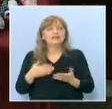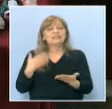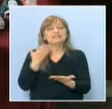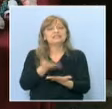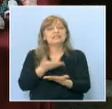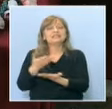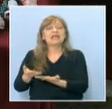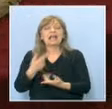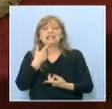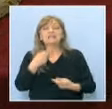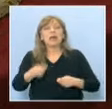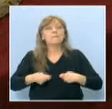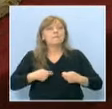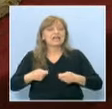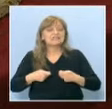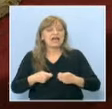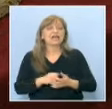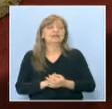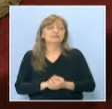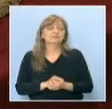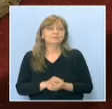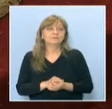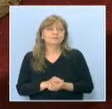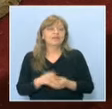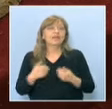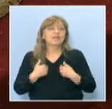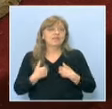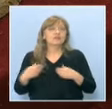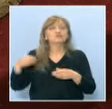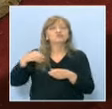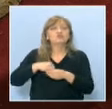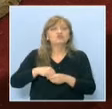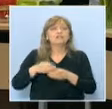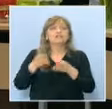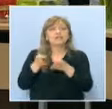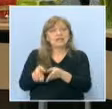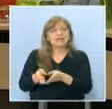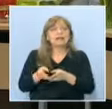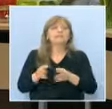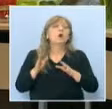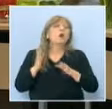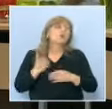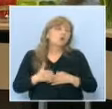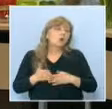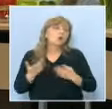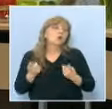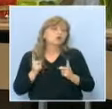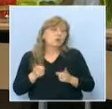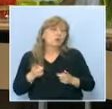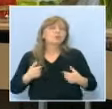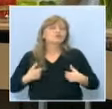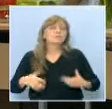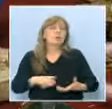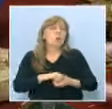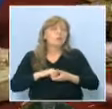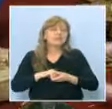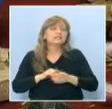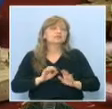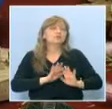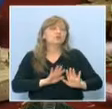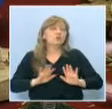въпросните благотворителни базари, които спомена госпожа Велянова. Нашето участие там е доколкото можем да организираме, да